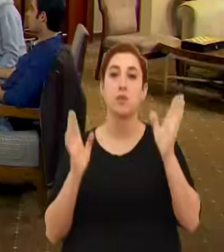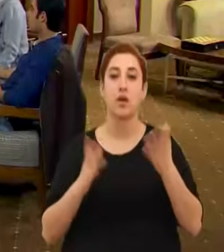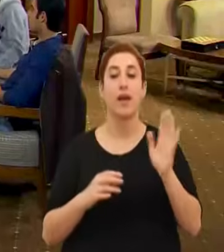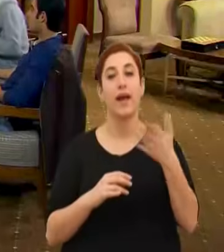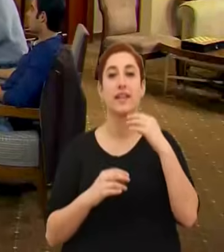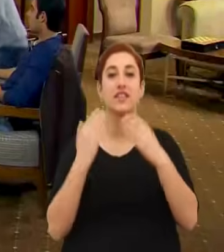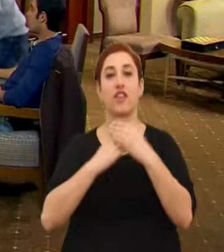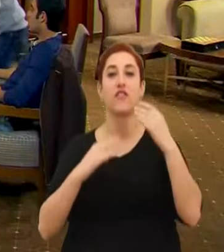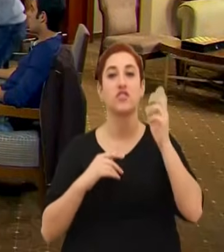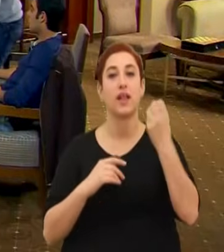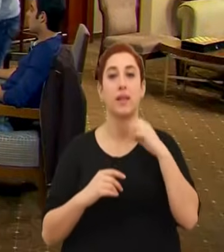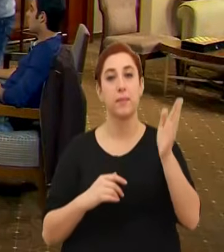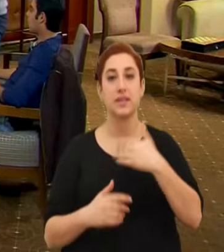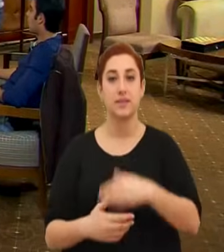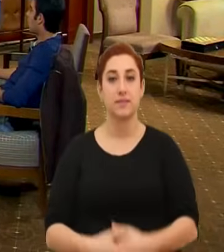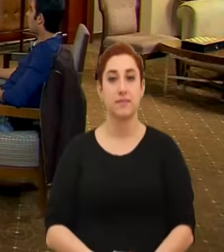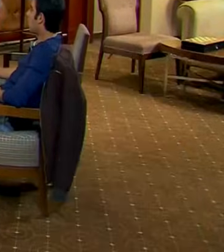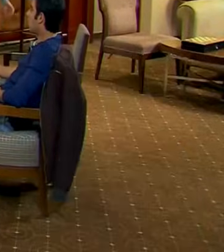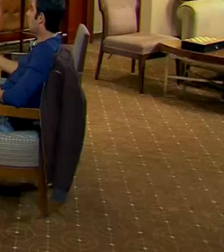olur. Hadi gel sandviç alalım. Tamam. Hadi.